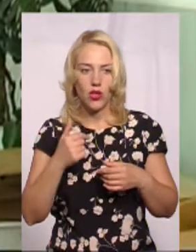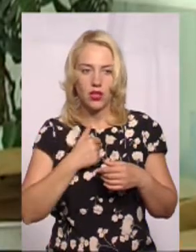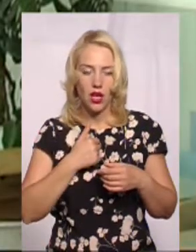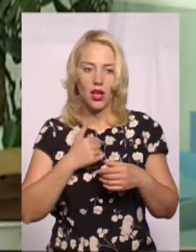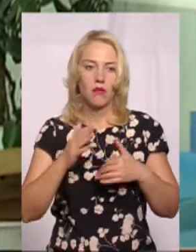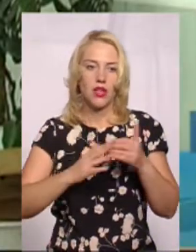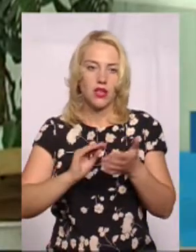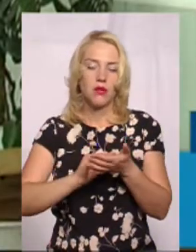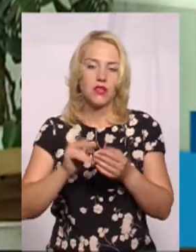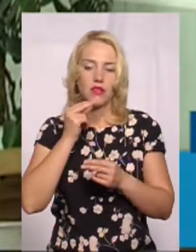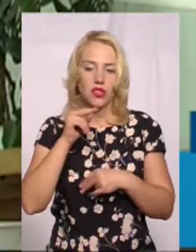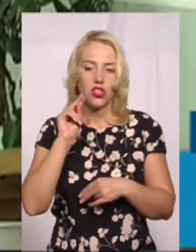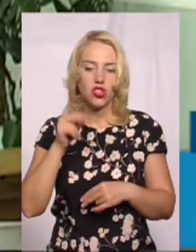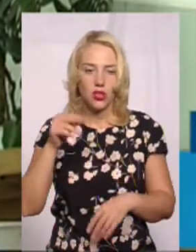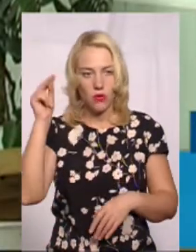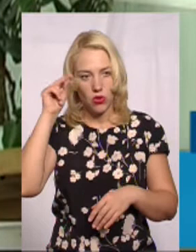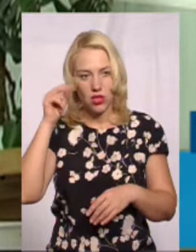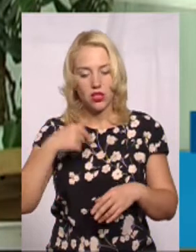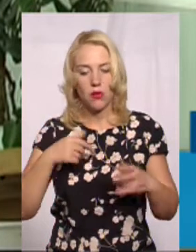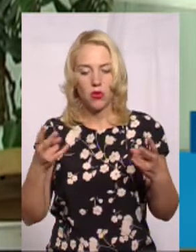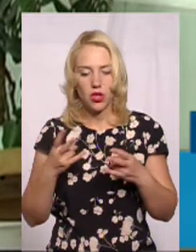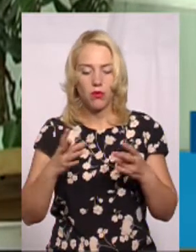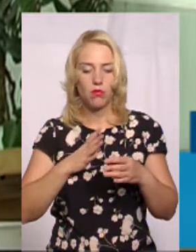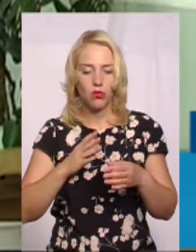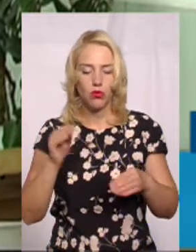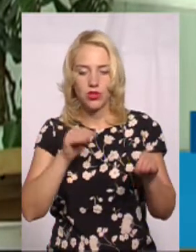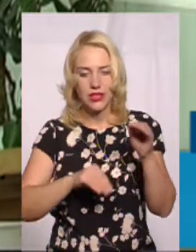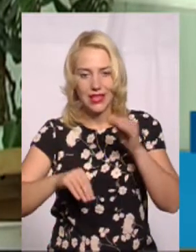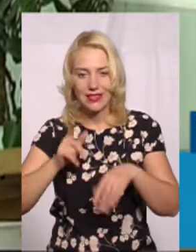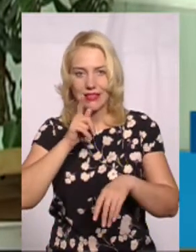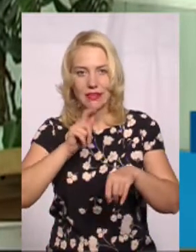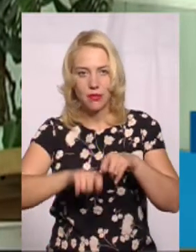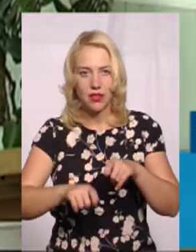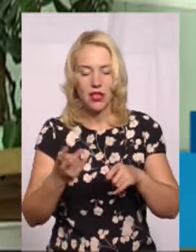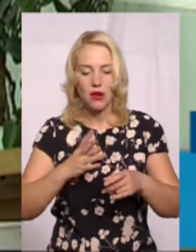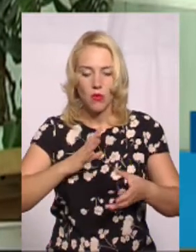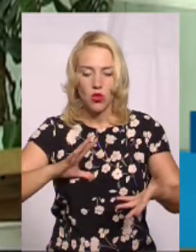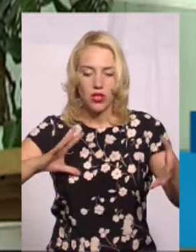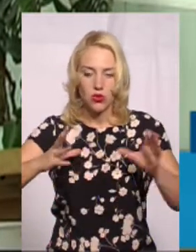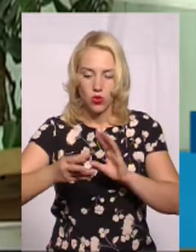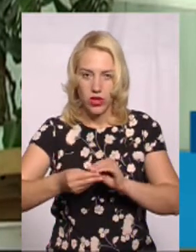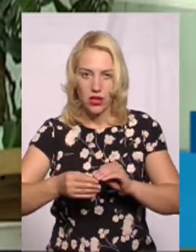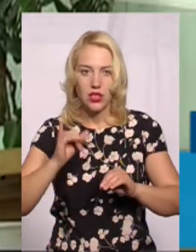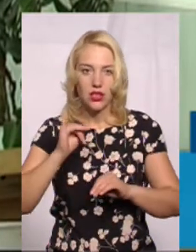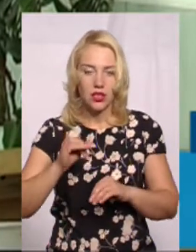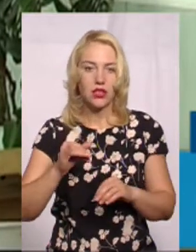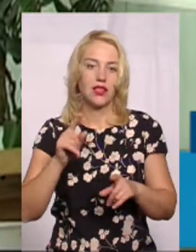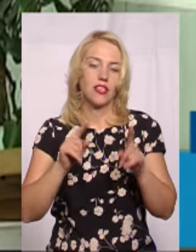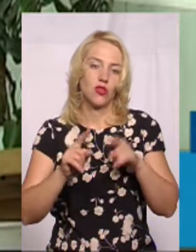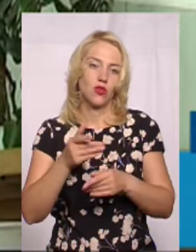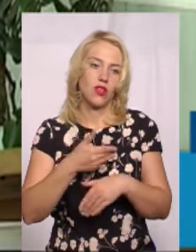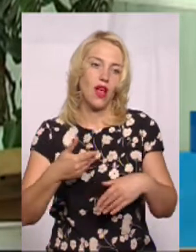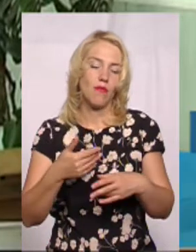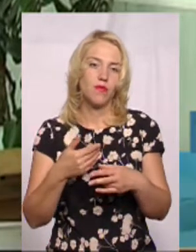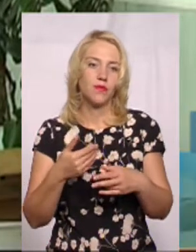теоретичний. Нам потрібно було скласти якийсь експеримент, потім проаналізувати наші результати. Іноді нам доводилося,